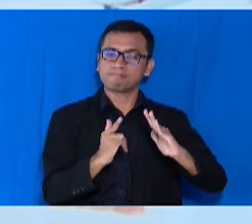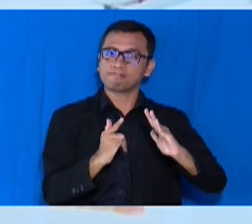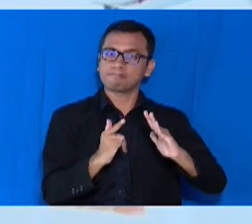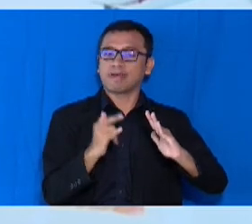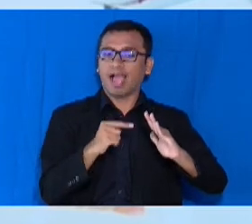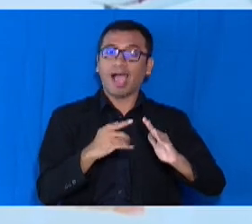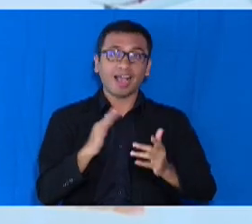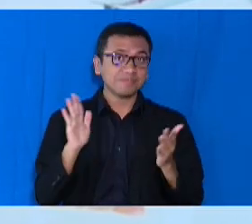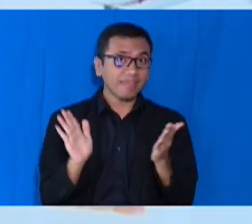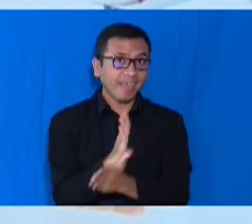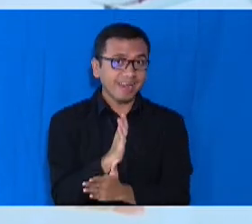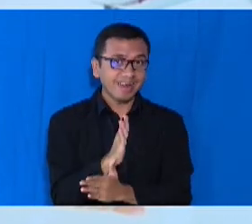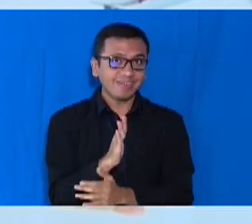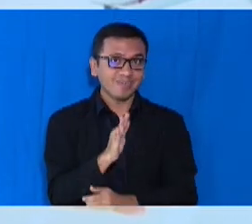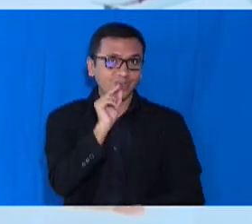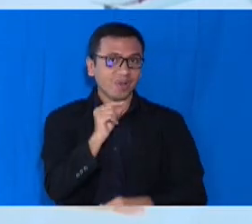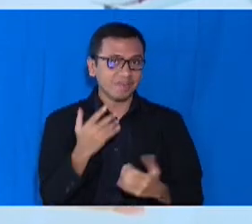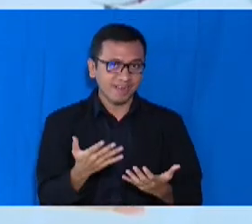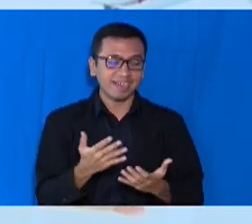kita lagi-lagi